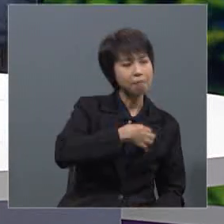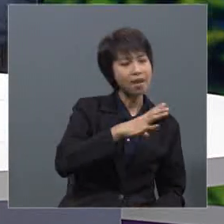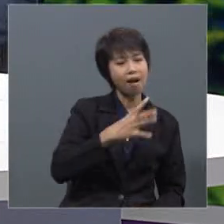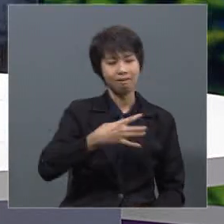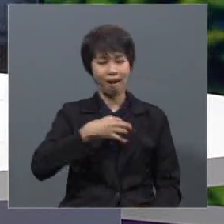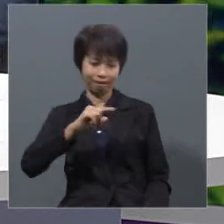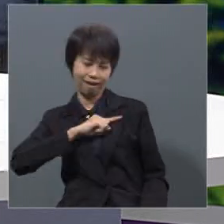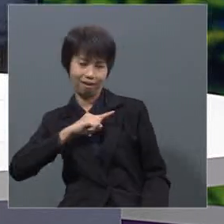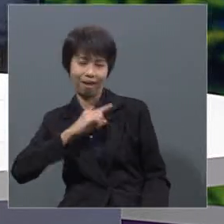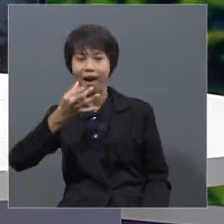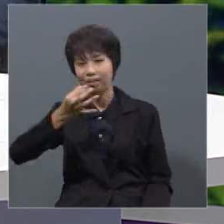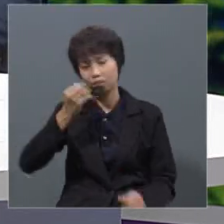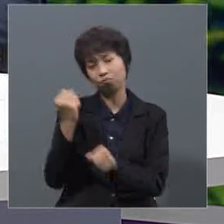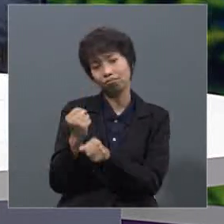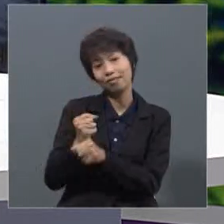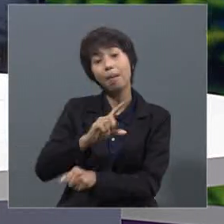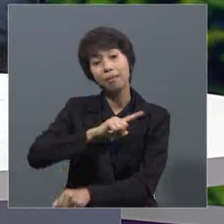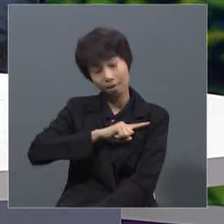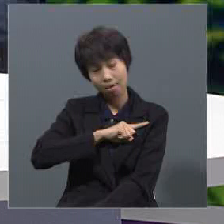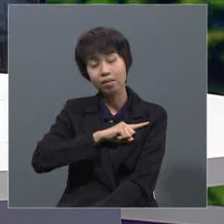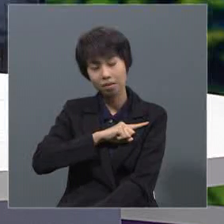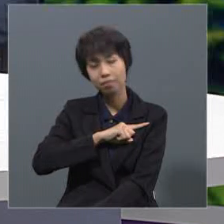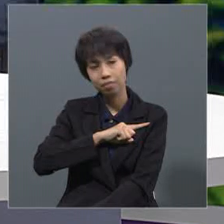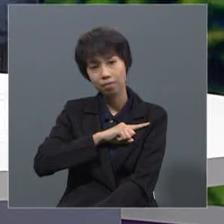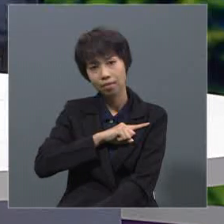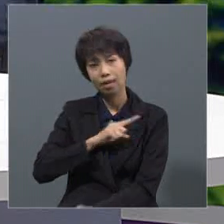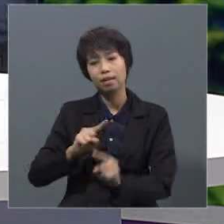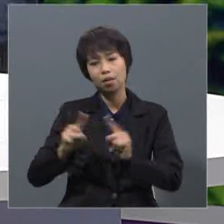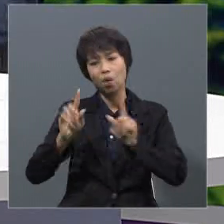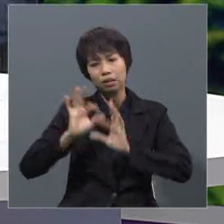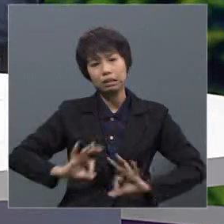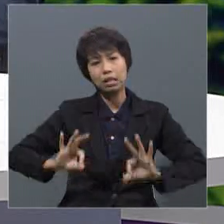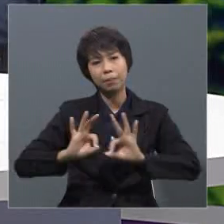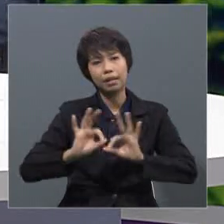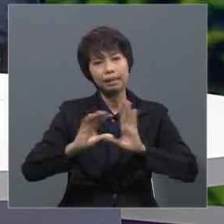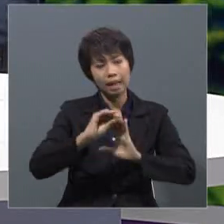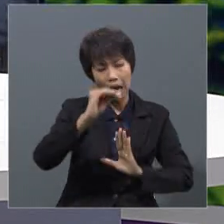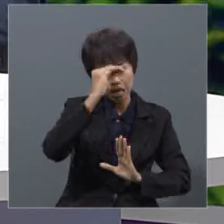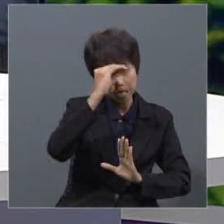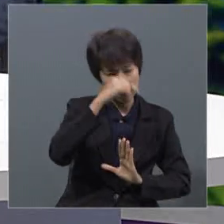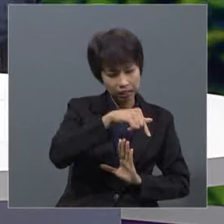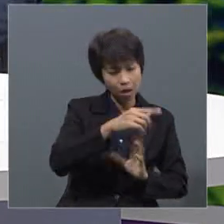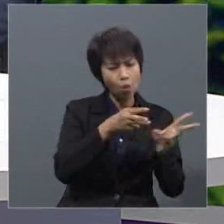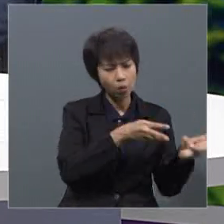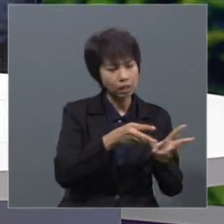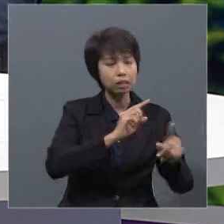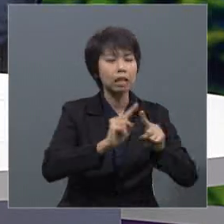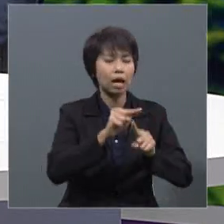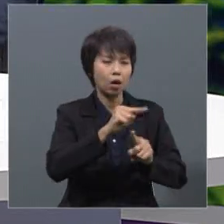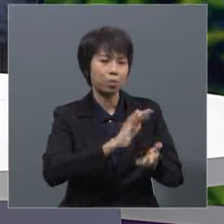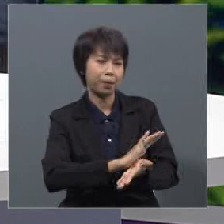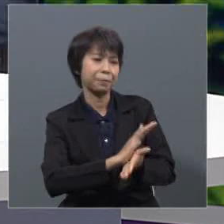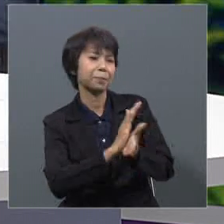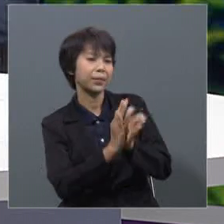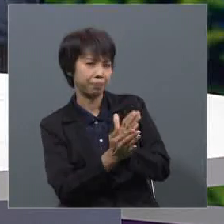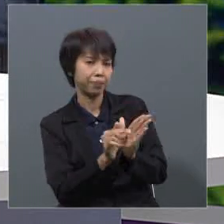จะมีช่องทางในการสร้างสรรค์หารายได้อะไรต่างๆเนี่ยนะครับการศึกษาเดี๋ยวนี้มันก็มีการปรับไปเหมือนกันโดยเฉพาะในเรื่องของการศึกษาแบบ Lifelong